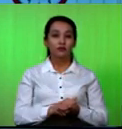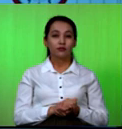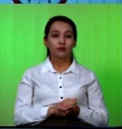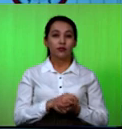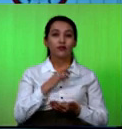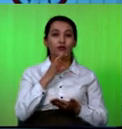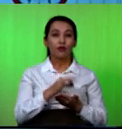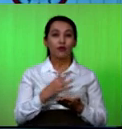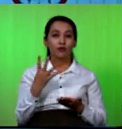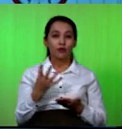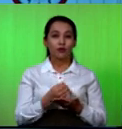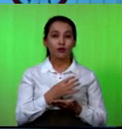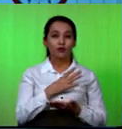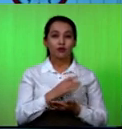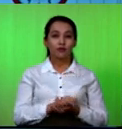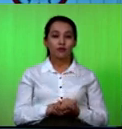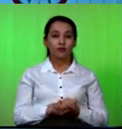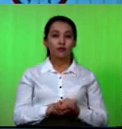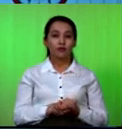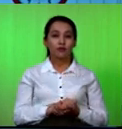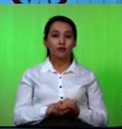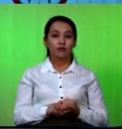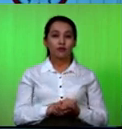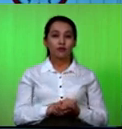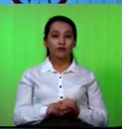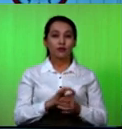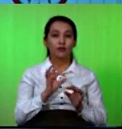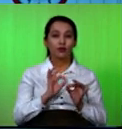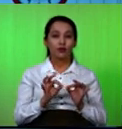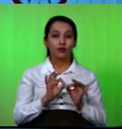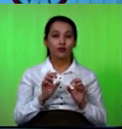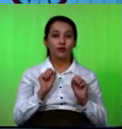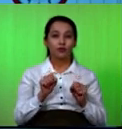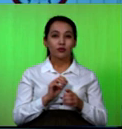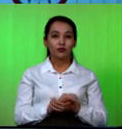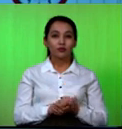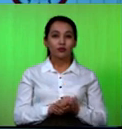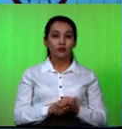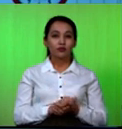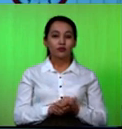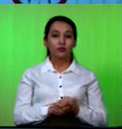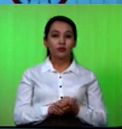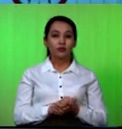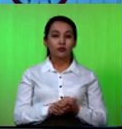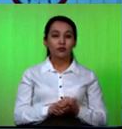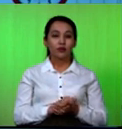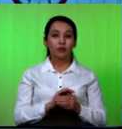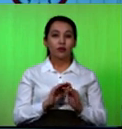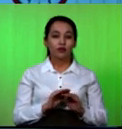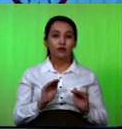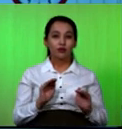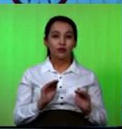Javobini topishga ulgurdingizmi? Unday bo'lsa, tekshirib olamiz. Mana aziz